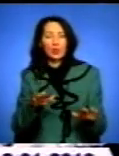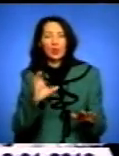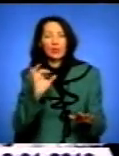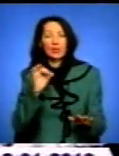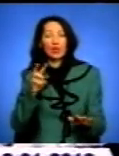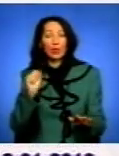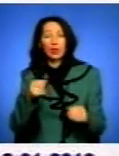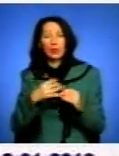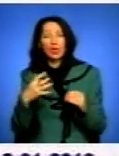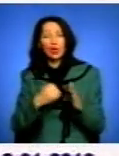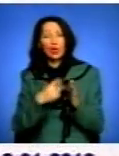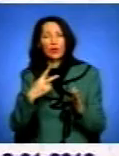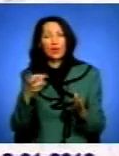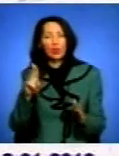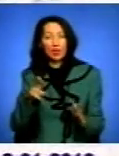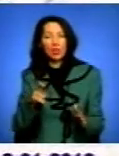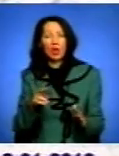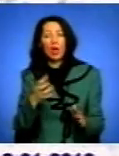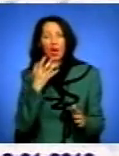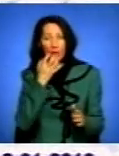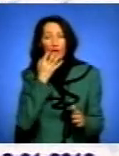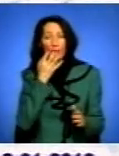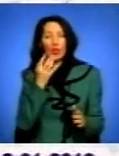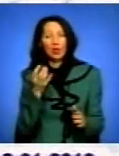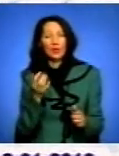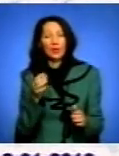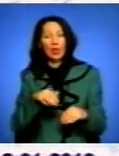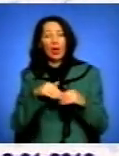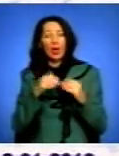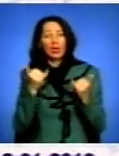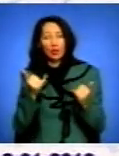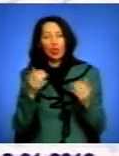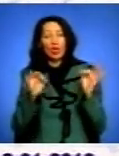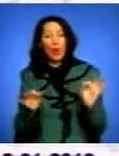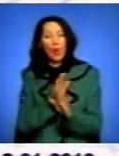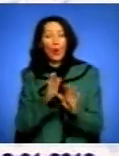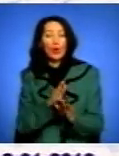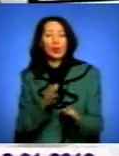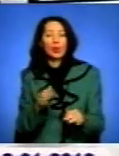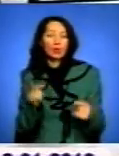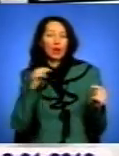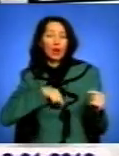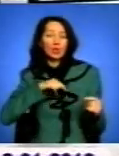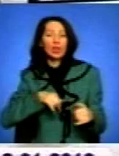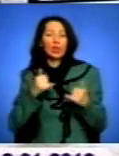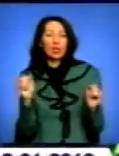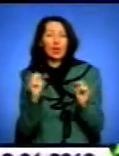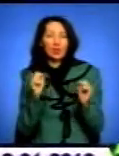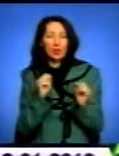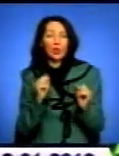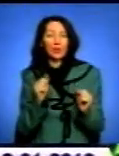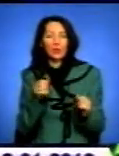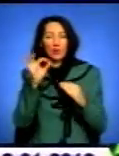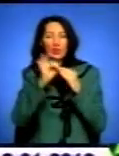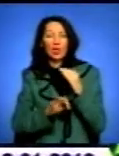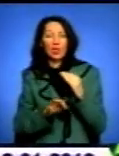15 до 20 січня очікують невелике потепління. А загалом сьогоднішня погода типова для зим у західному регіоні, каже